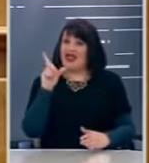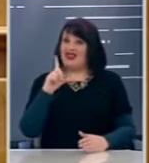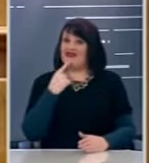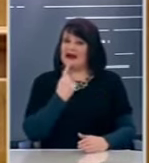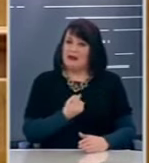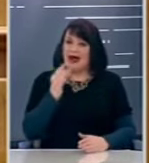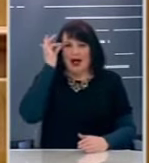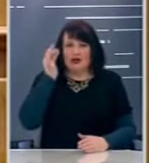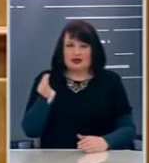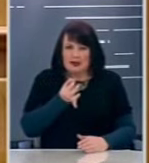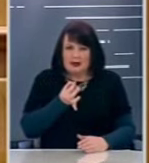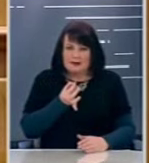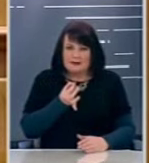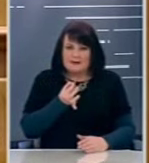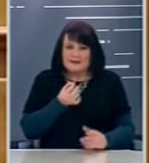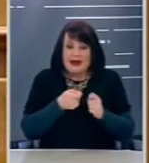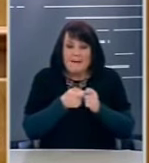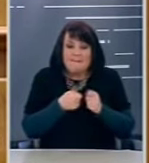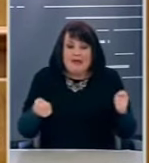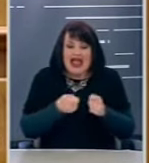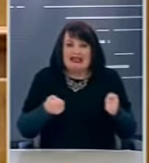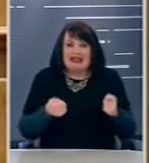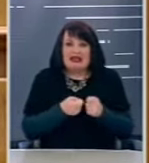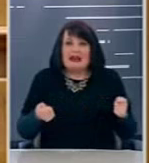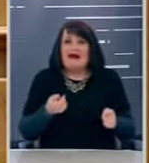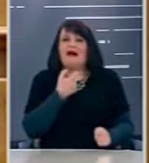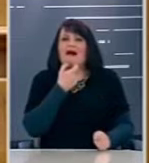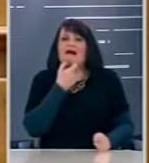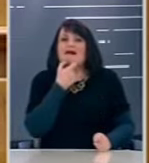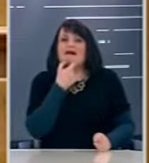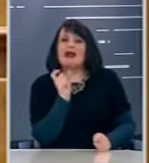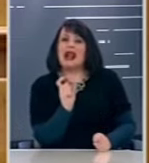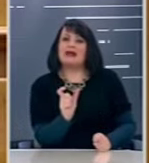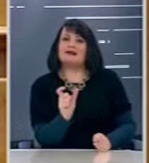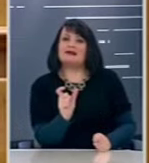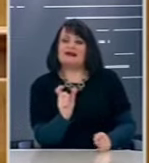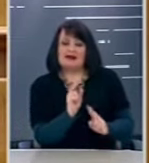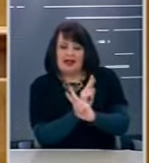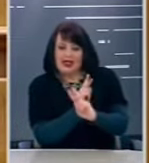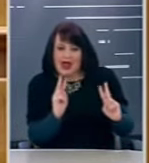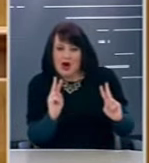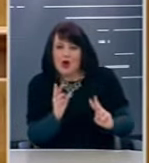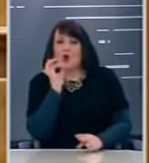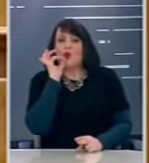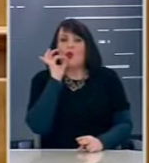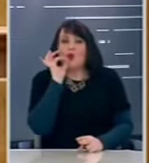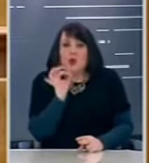μέτρα θα έχουν net στην αγγλική, δηλαδή καθαρό, μηδέν, μηδενικό,